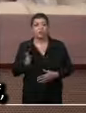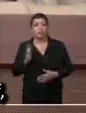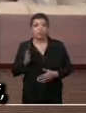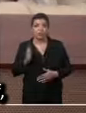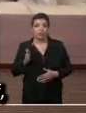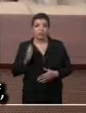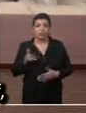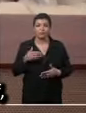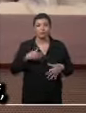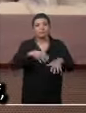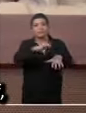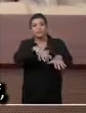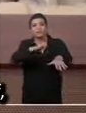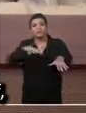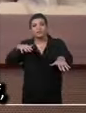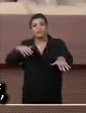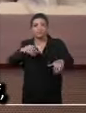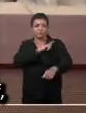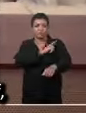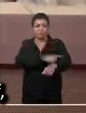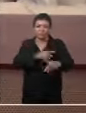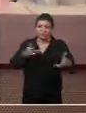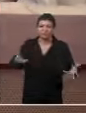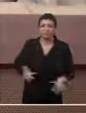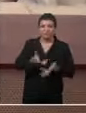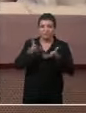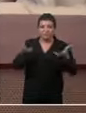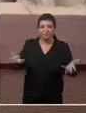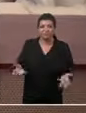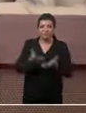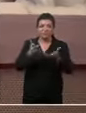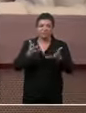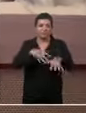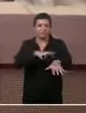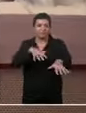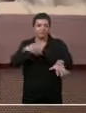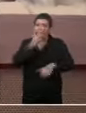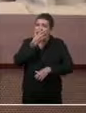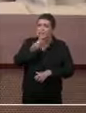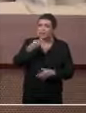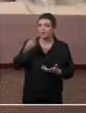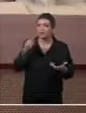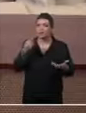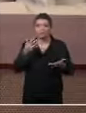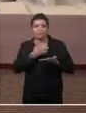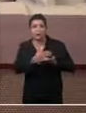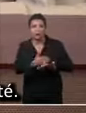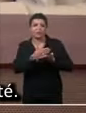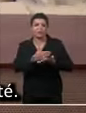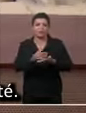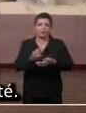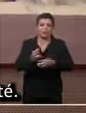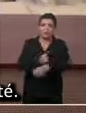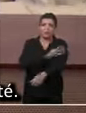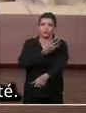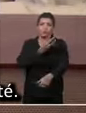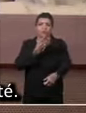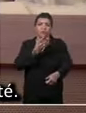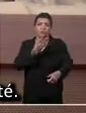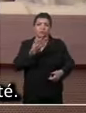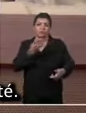quand elles sont belles, populaires, qu'elles créent un engouement positif, qu'elles créent du rêve, du partage, de l'émotion, qu'elles travaillent